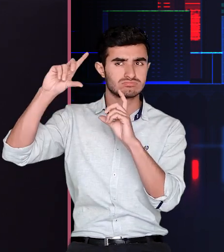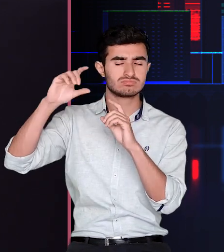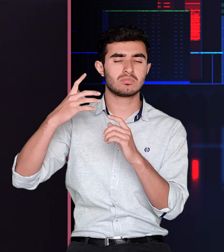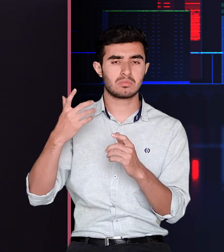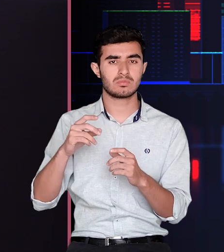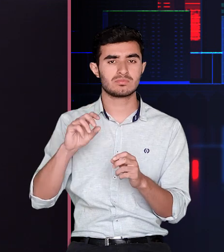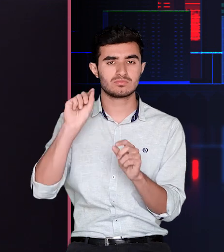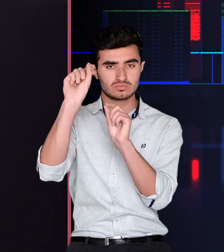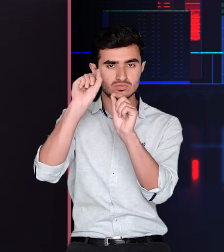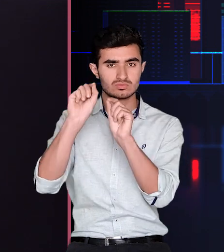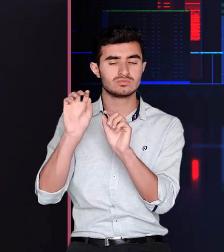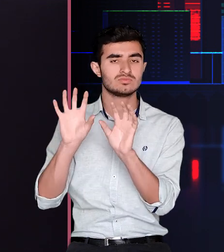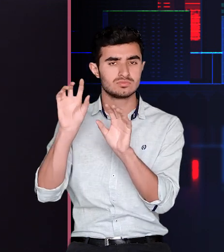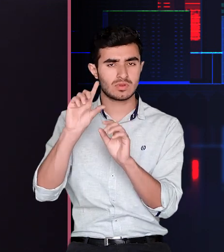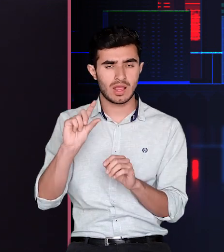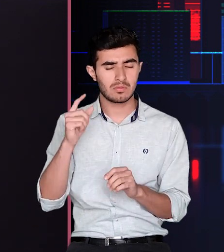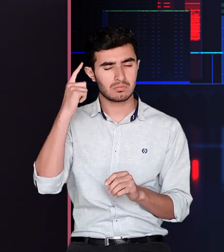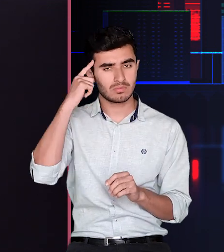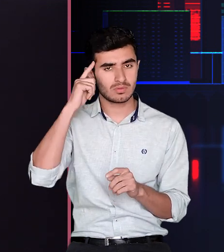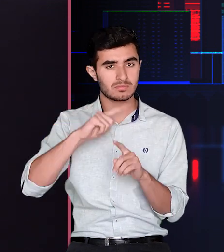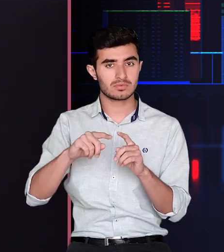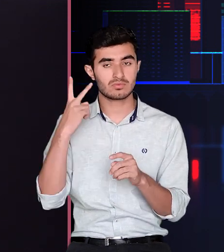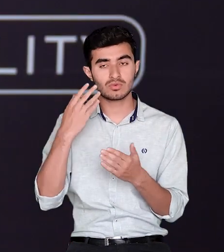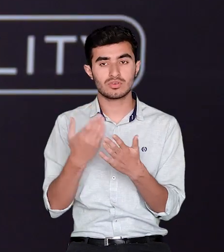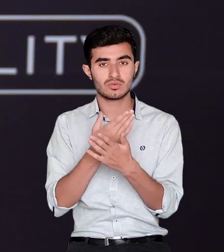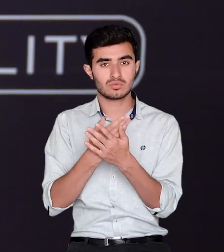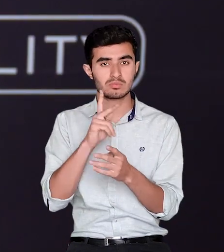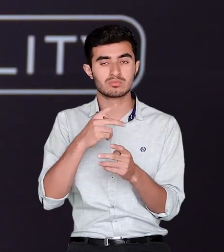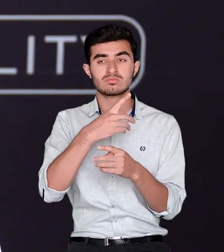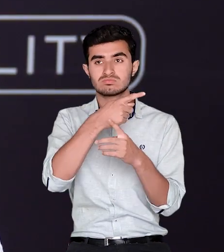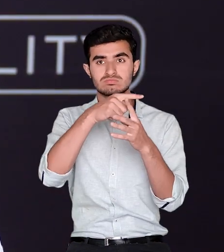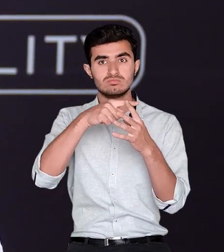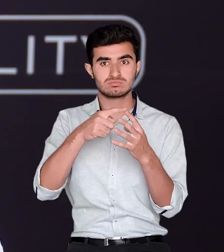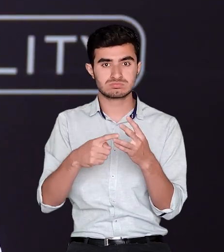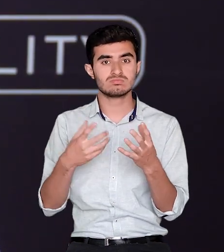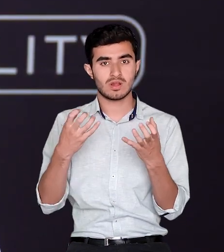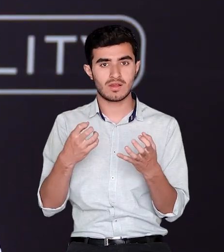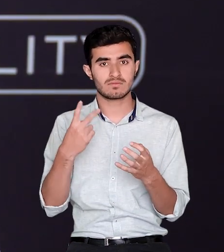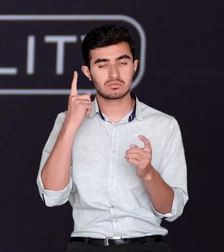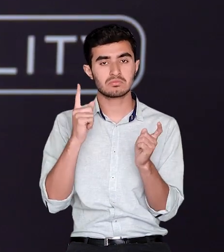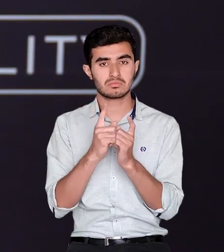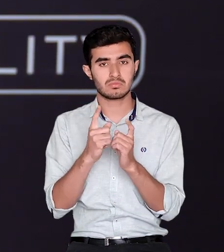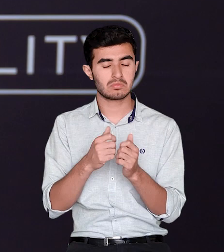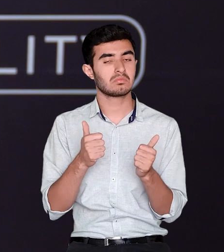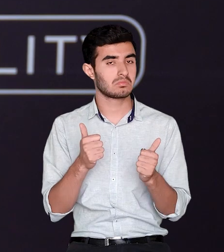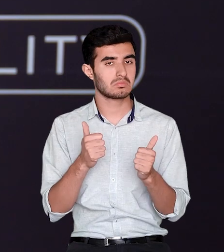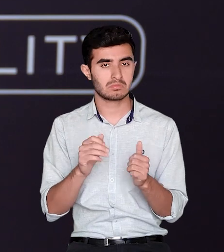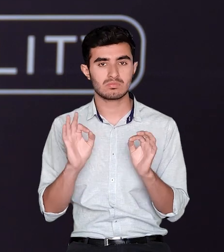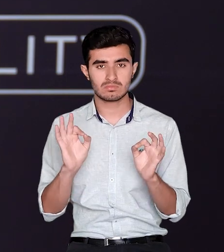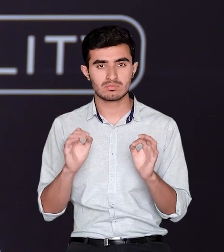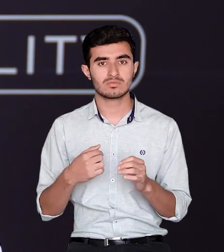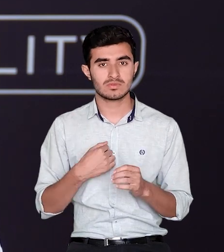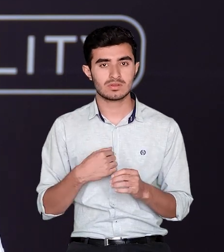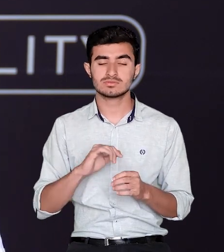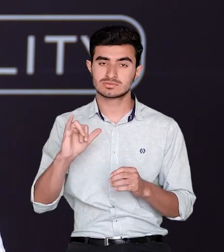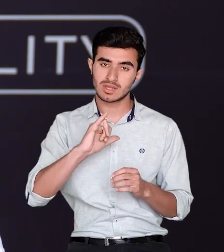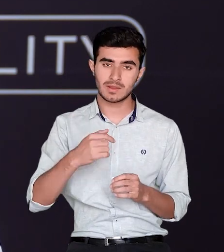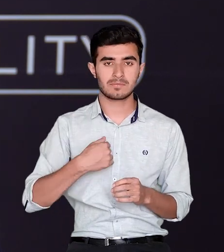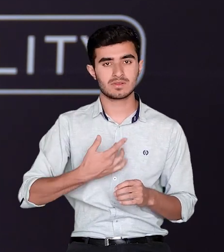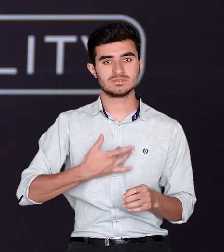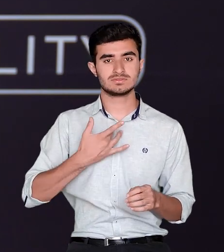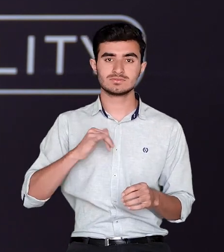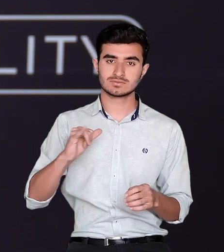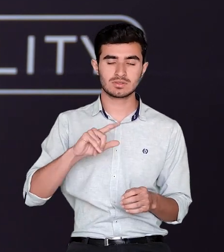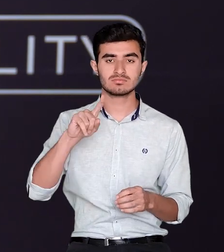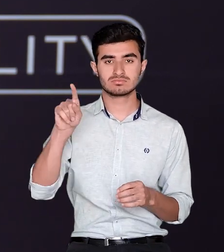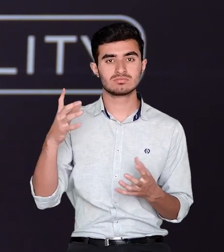हेल्प फ्रॉम एस्ट्रो इस्माइल, ही इज़ ऑन इंस्टाग्राम। बेसिकली बिफोर हर एस्ट्रोफोटोग्राफी के सेशन के आई हैव टू